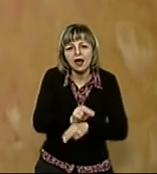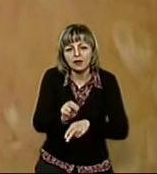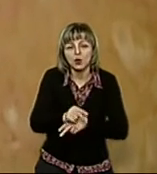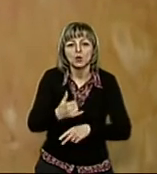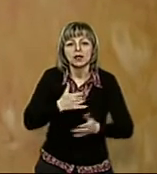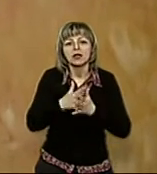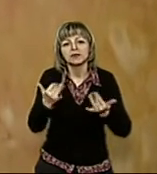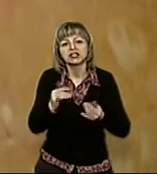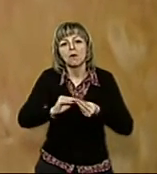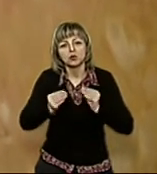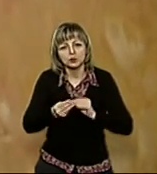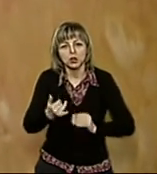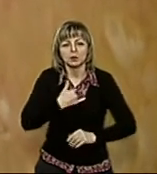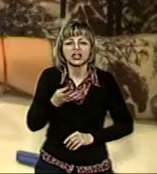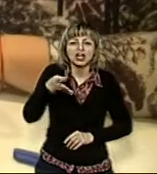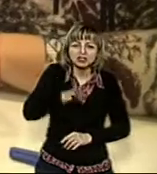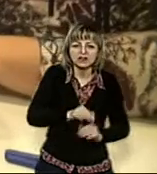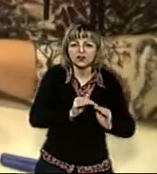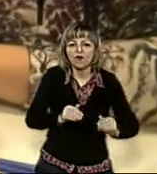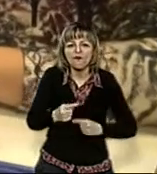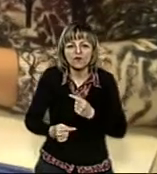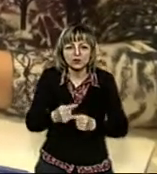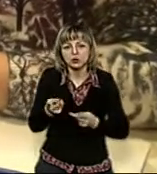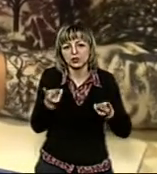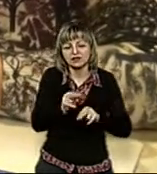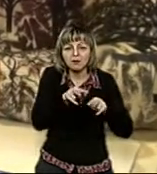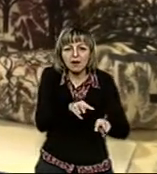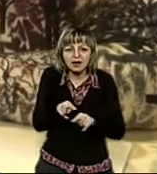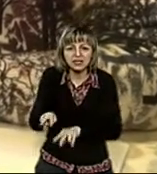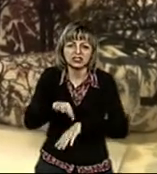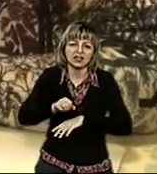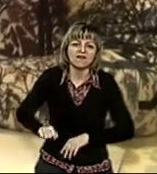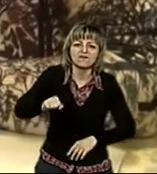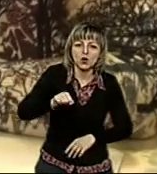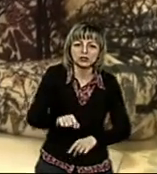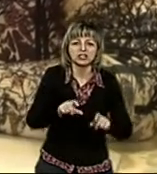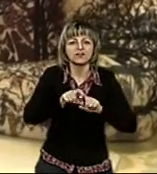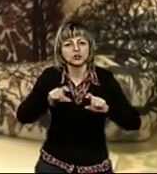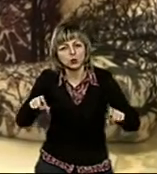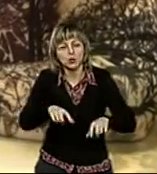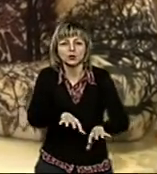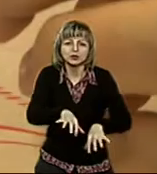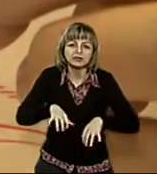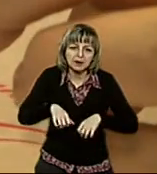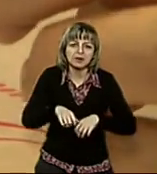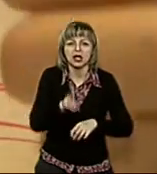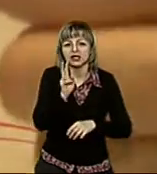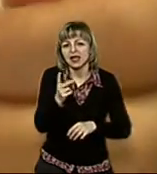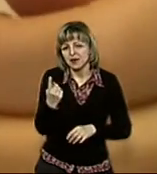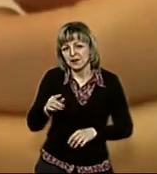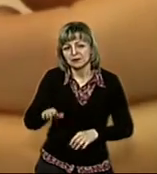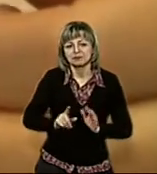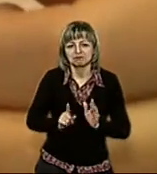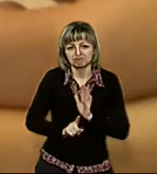вже більше проблем, вже в мене четверо внуків, треба їх глядіти, водити до школи, забирати ще маленьких, хто пішов в перший